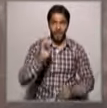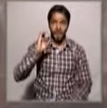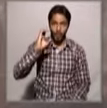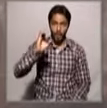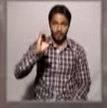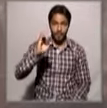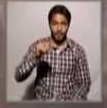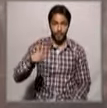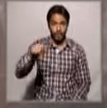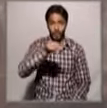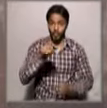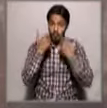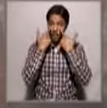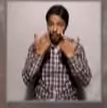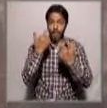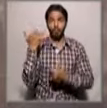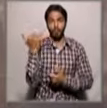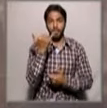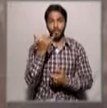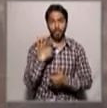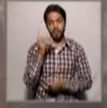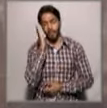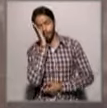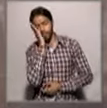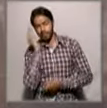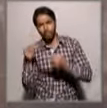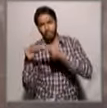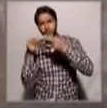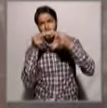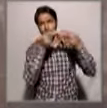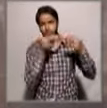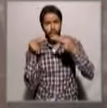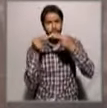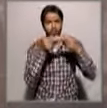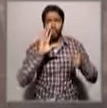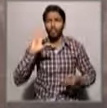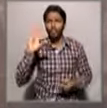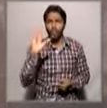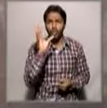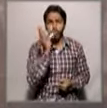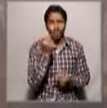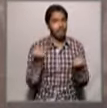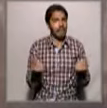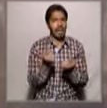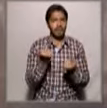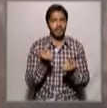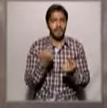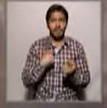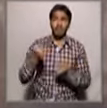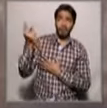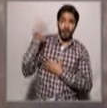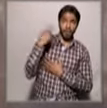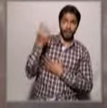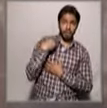على الأحكام الخواطر ليست دليلا على الأحكام لكن إن ارتبطت المسألة برؤية يبقى ينظر في هذا الاسم إن كان